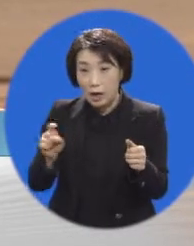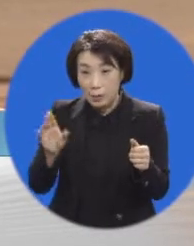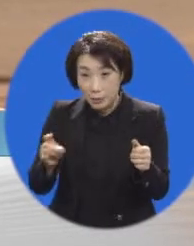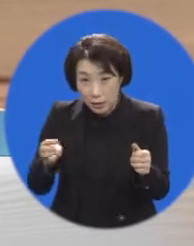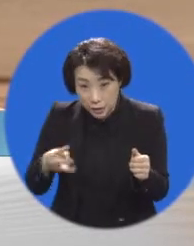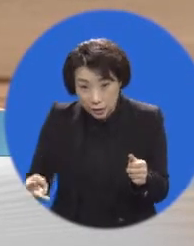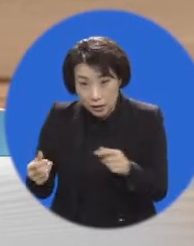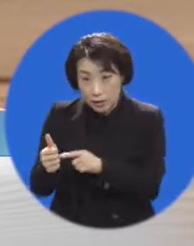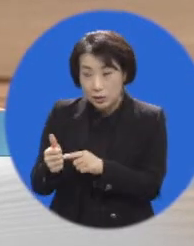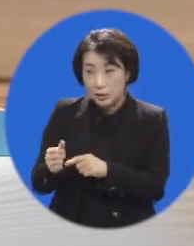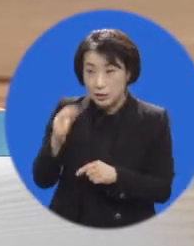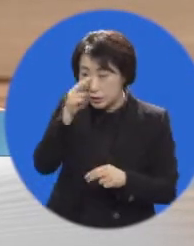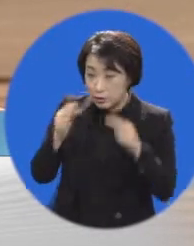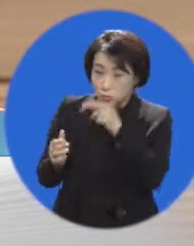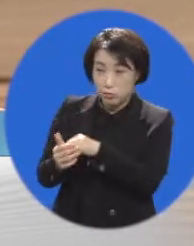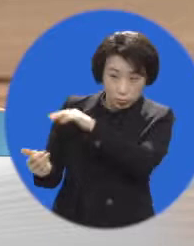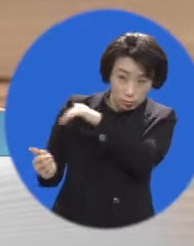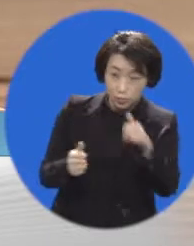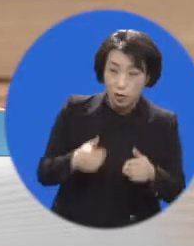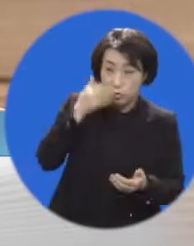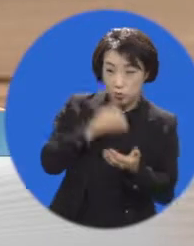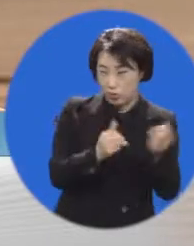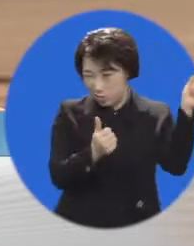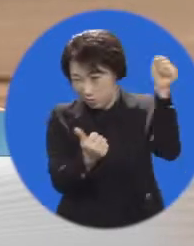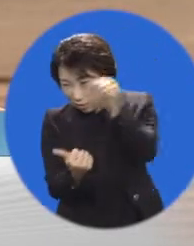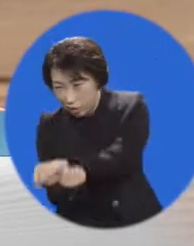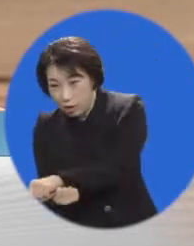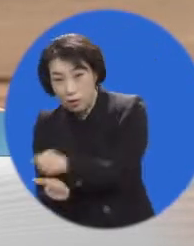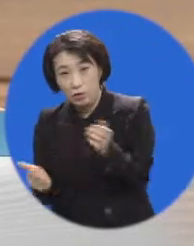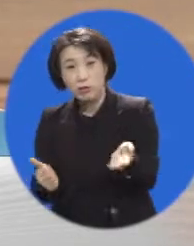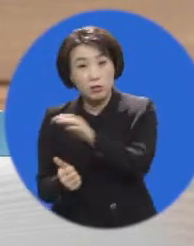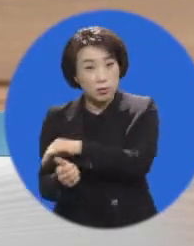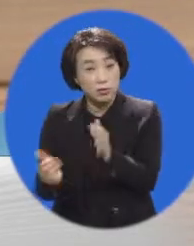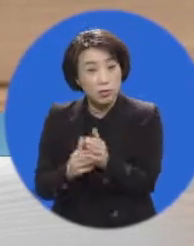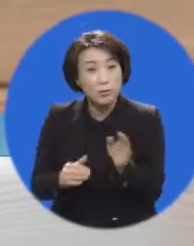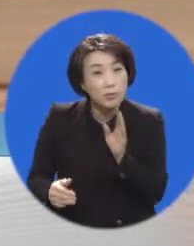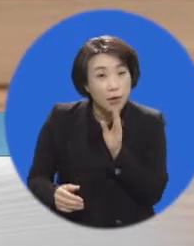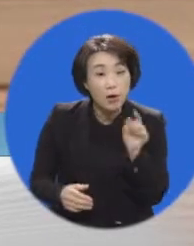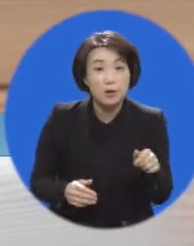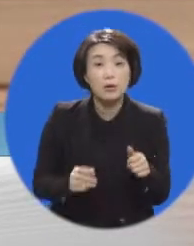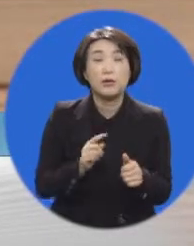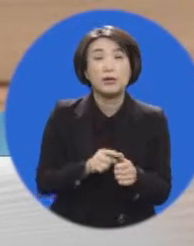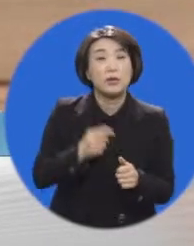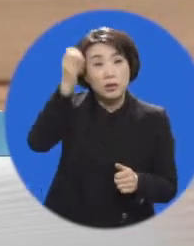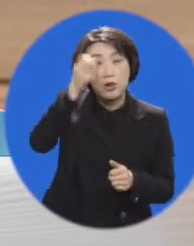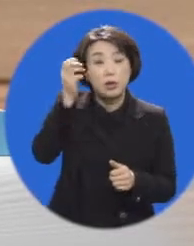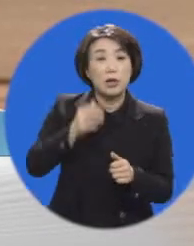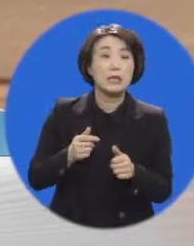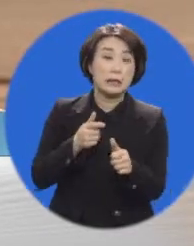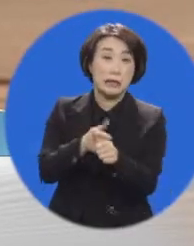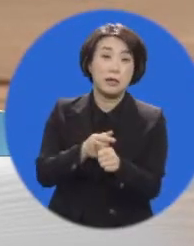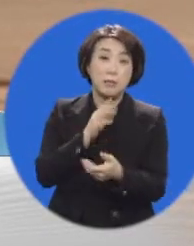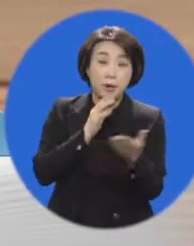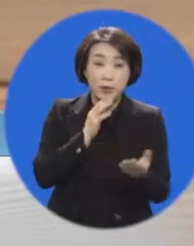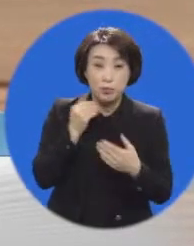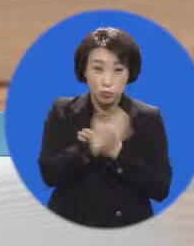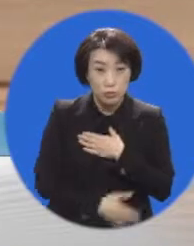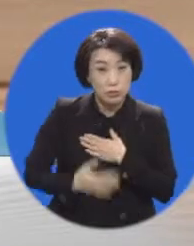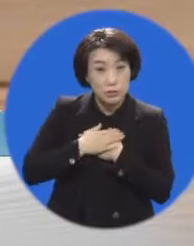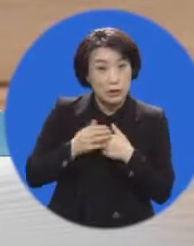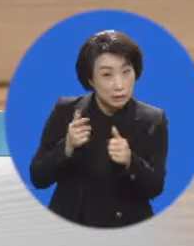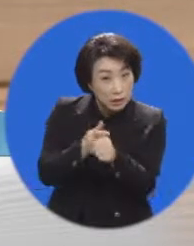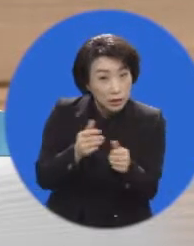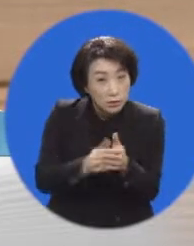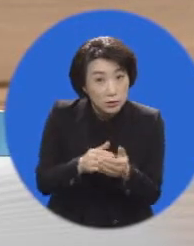쳐서 돌로 쳐서 죽여버렸습니다. 이놈은 살인자입니다. 영적인 살인자, 육신의